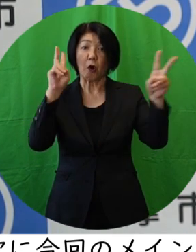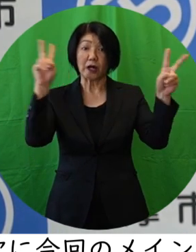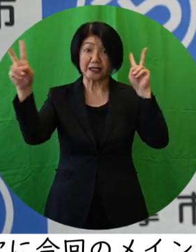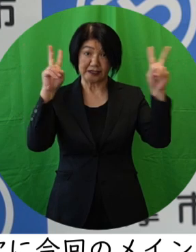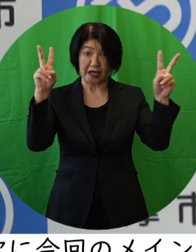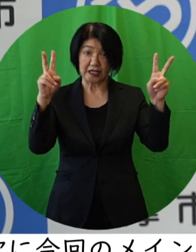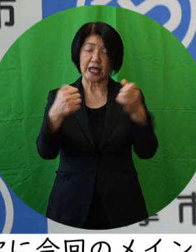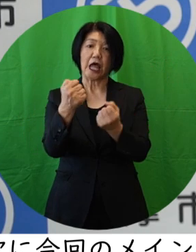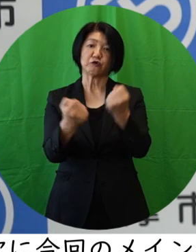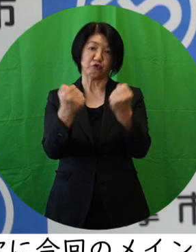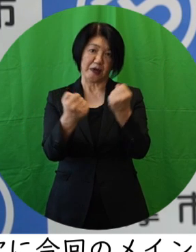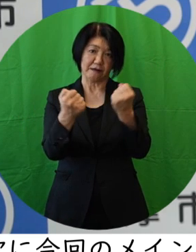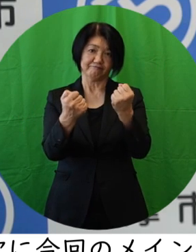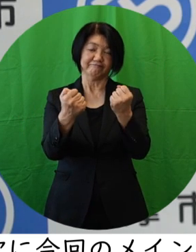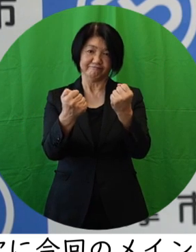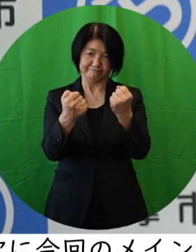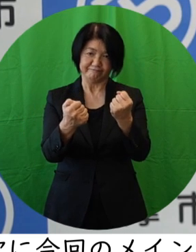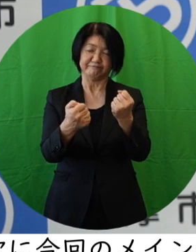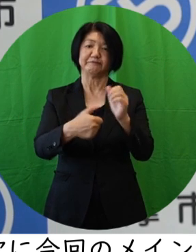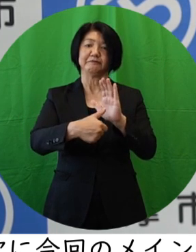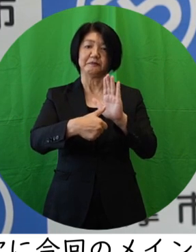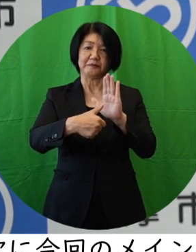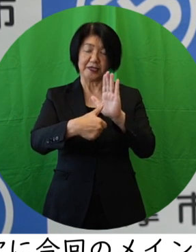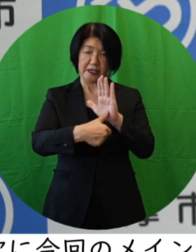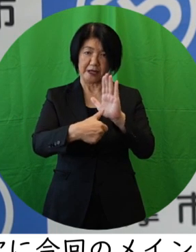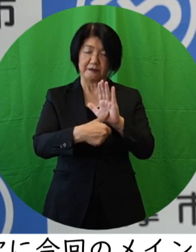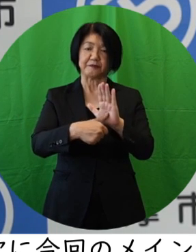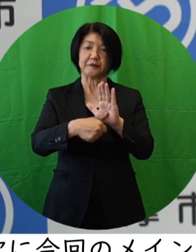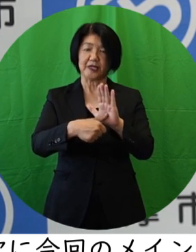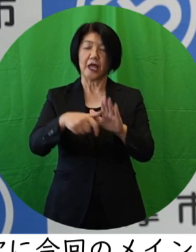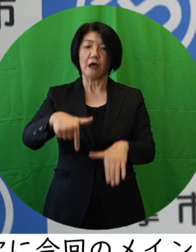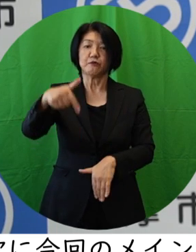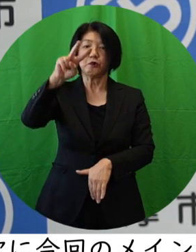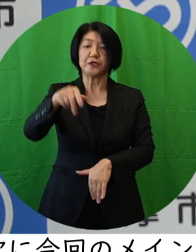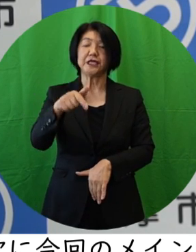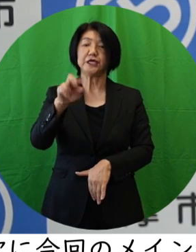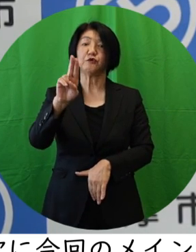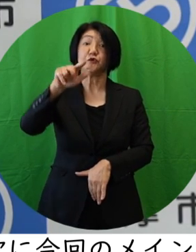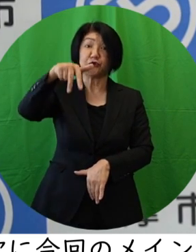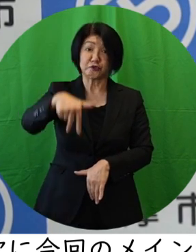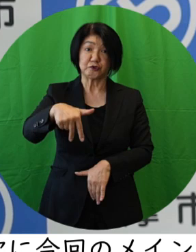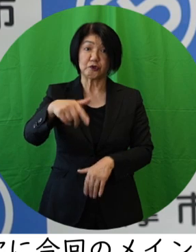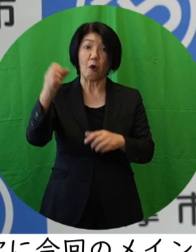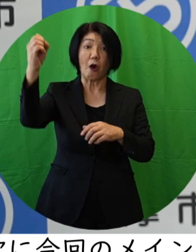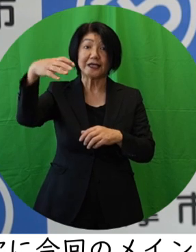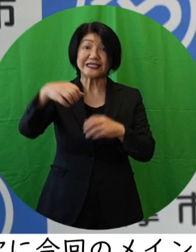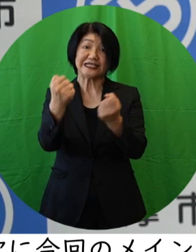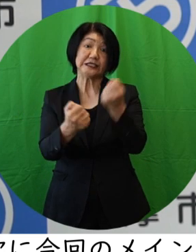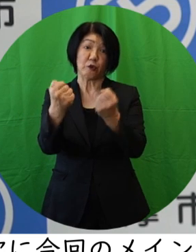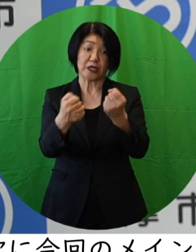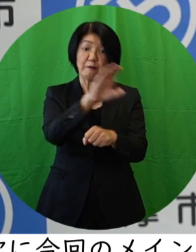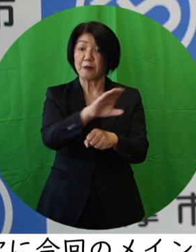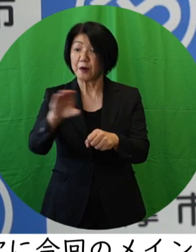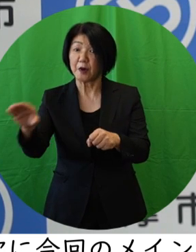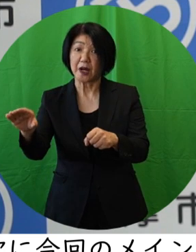東京及びS&Dたホールディングスによるプリウスなど伝動車両を用い